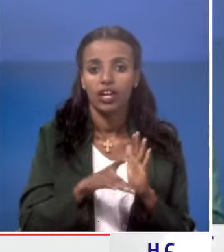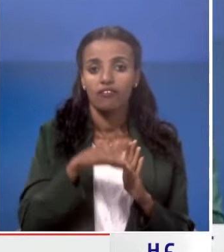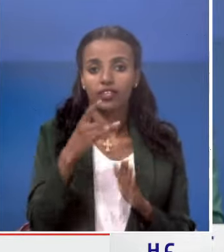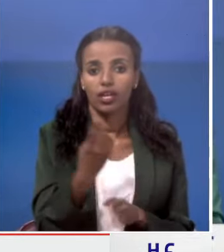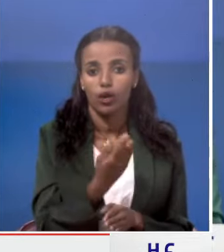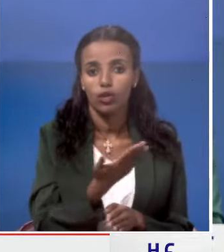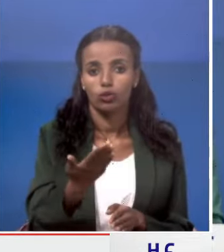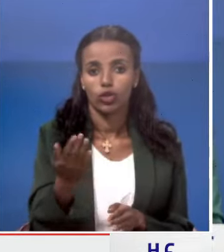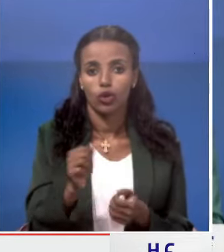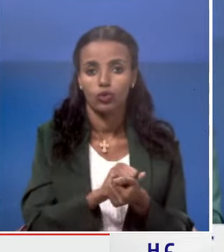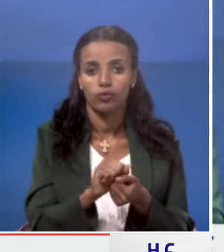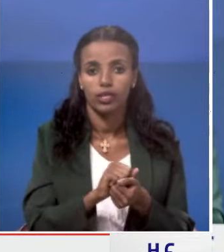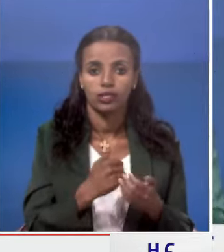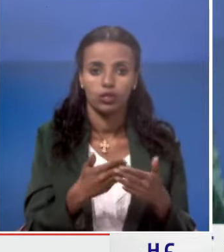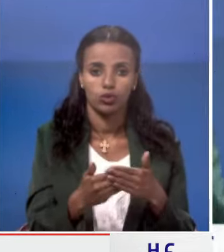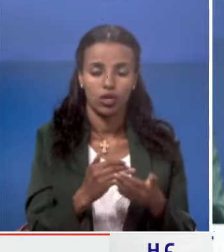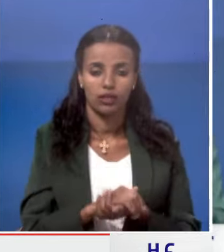የቁሳዊ ውድመት ደርሷል።